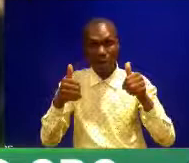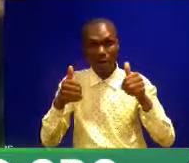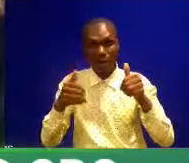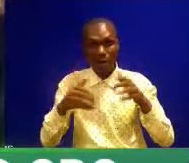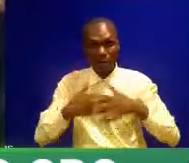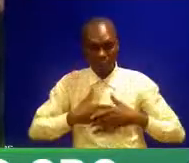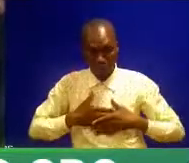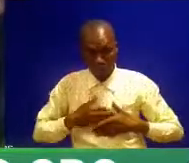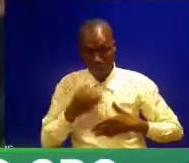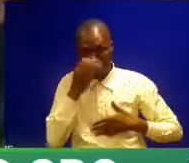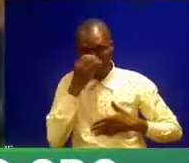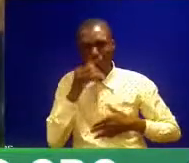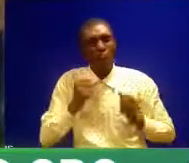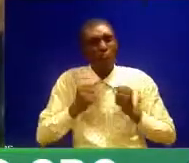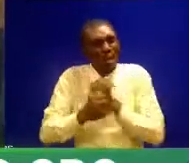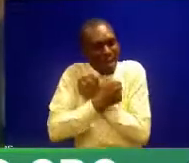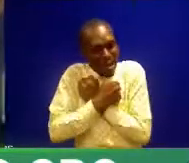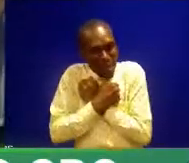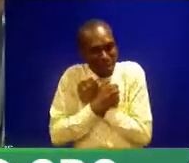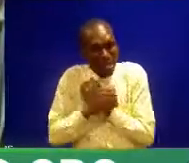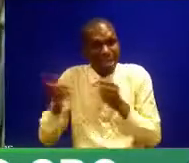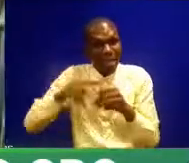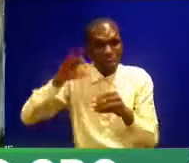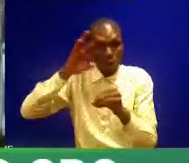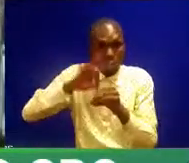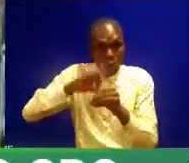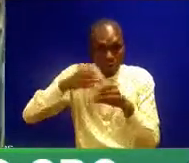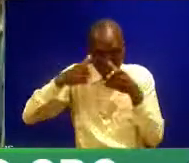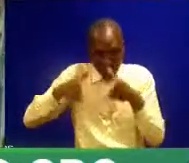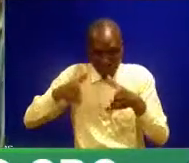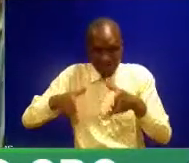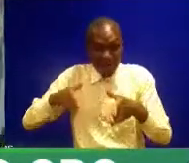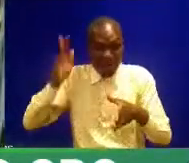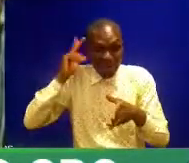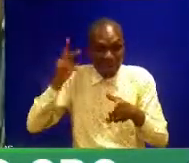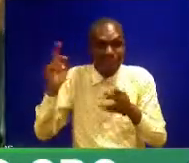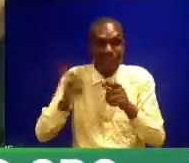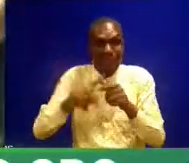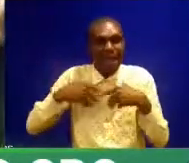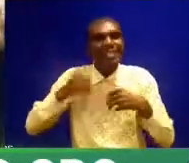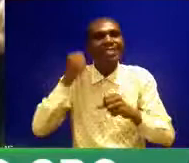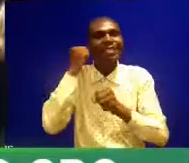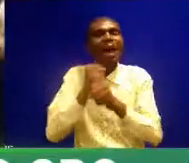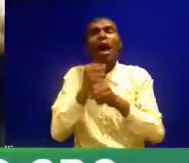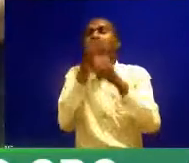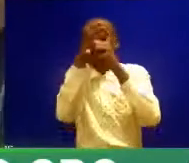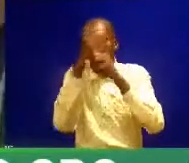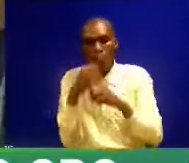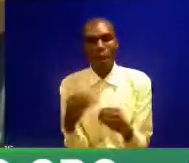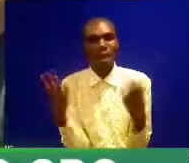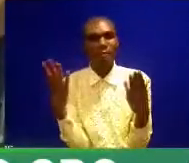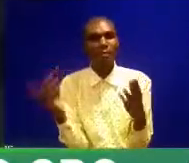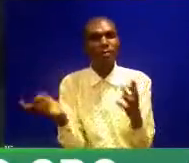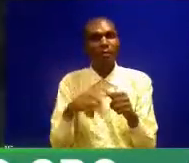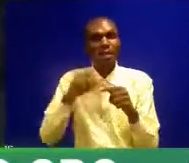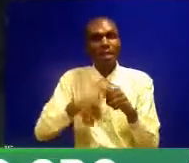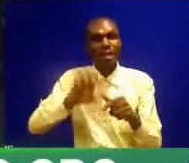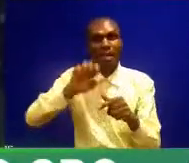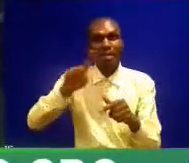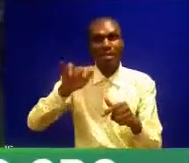Ruto mtu wa mwanjete tukamwachi kula korugusi na ando tokole ile gentu kire kia otochore ile sekeli